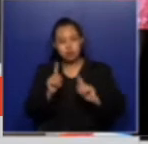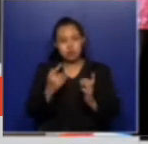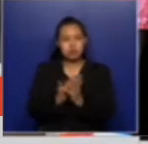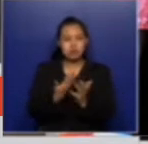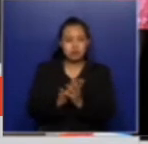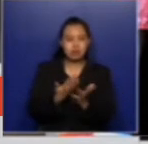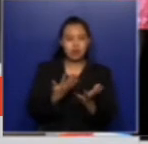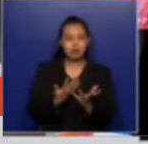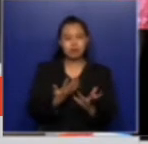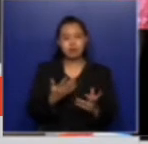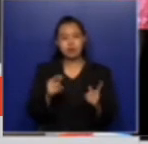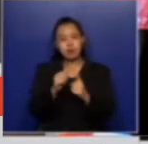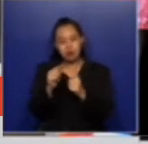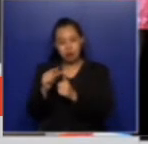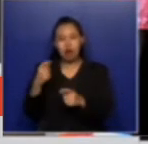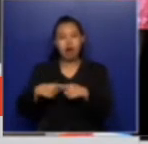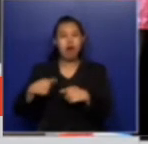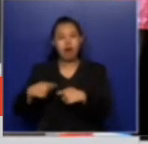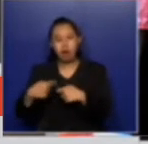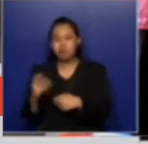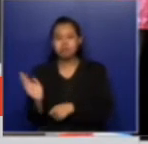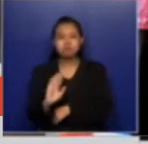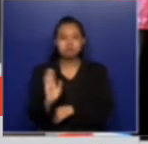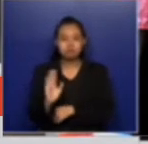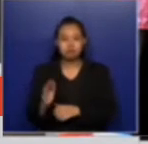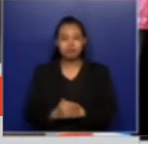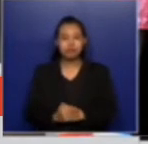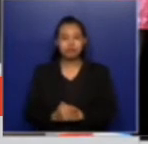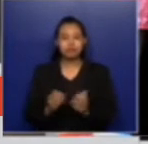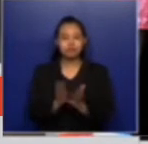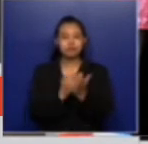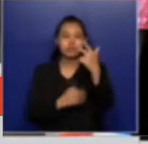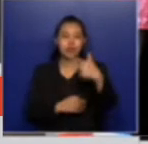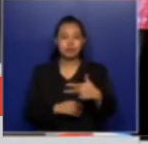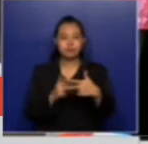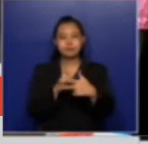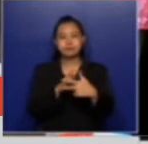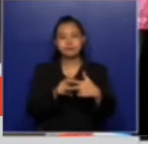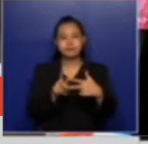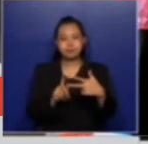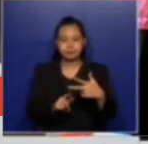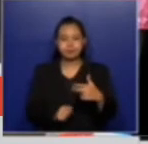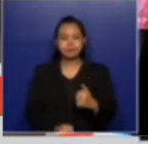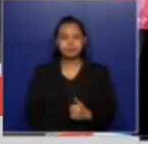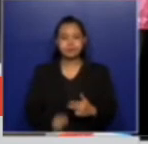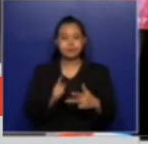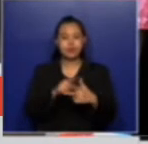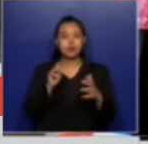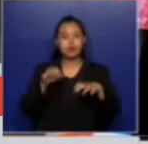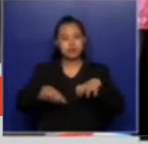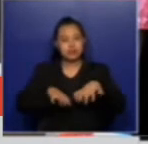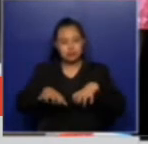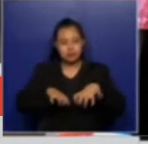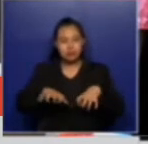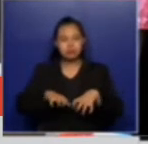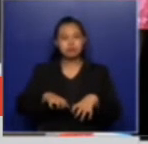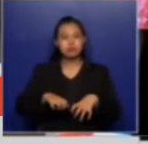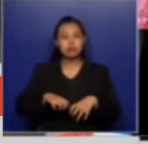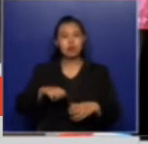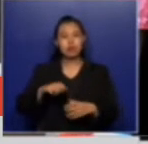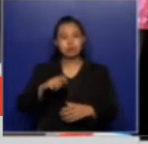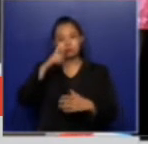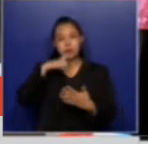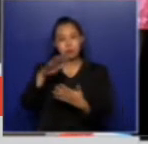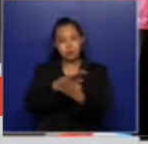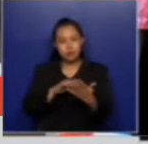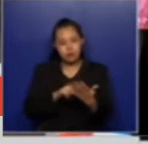ชาติหรือตัวเลขต่างๆเขาบอกว่ามีอยู่3ข้อทั้งเป็นผู้บริหารระดับประเทศทั้งเป็น